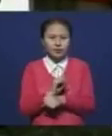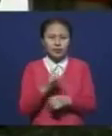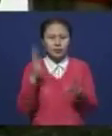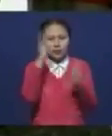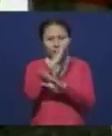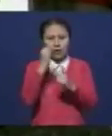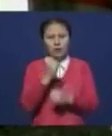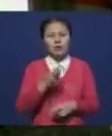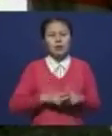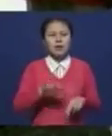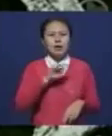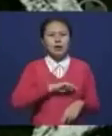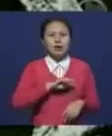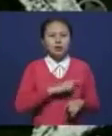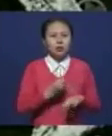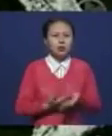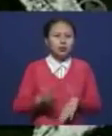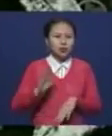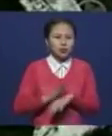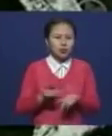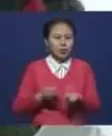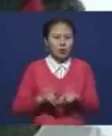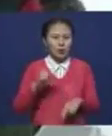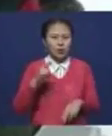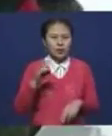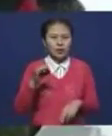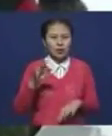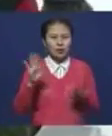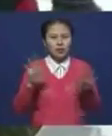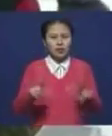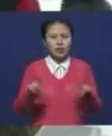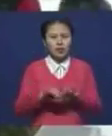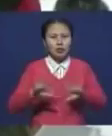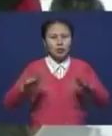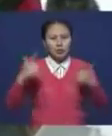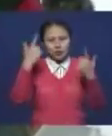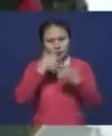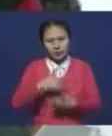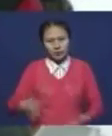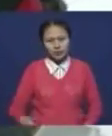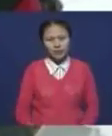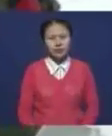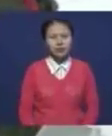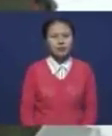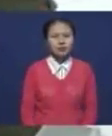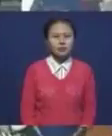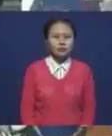Табиғаттың тосын мінезіне төтеп беру қиындап, Нью-Йорк штатының губернаторы Эндрю Куомо төтенше жағдай енгізуге мәжбүр екенін мәлімдеді.